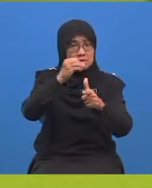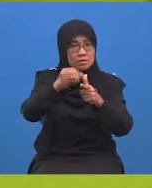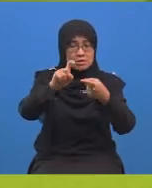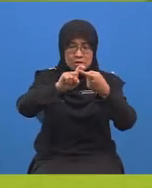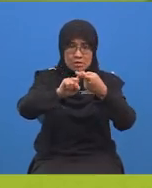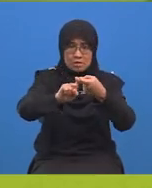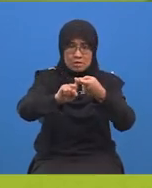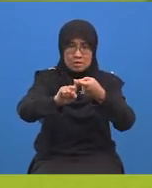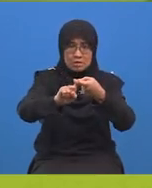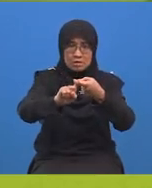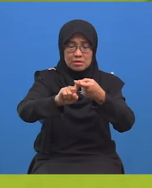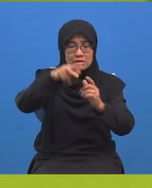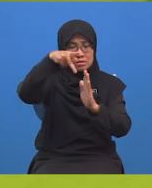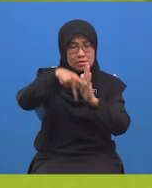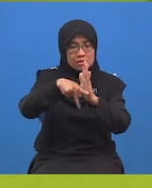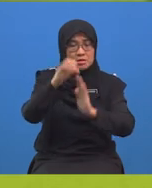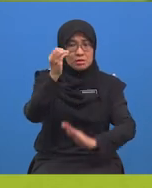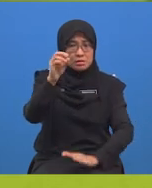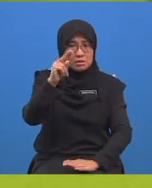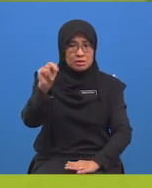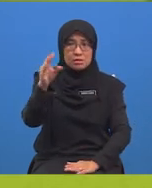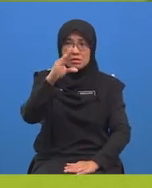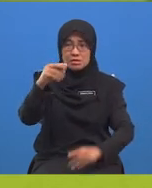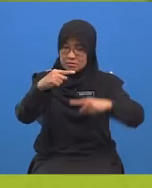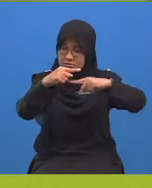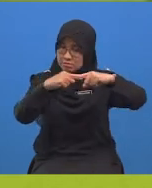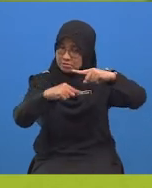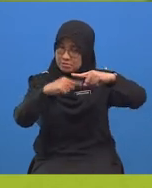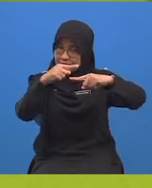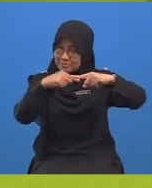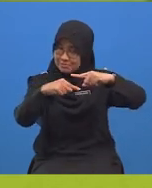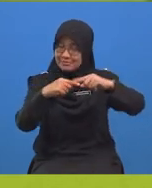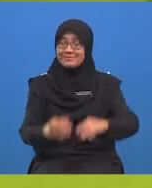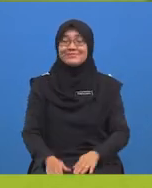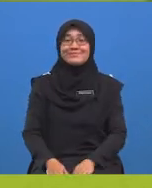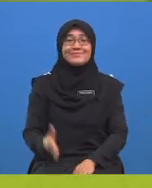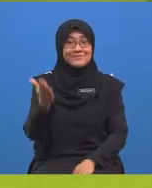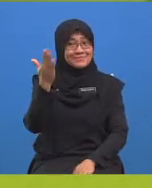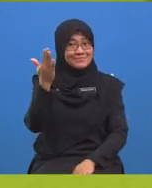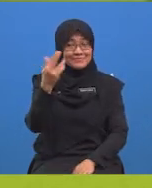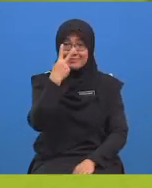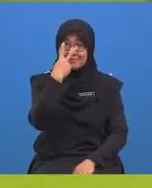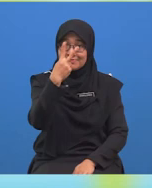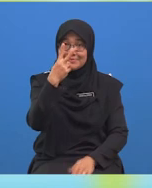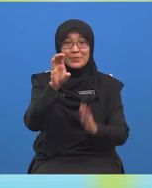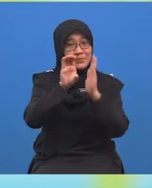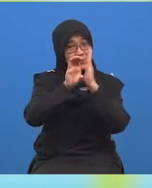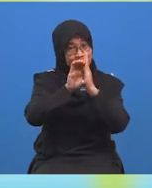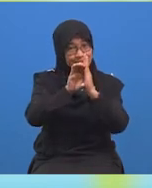antara perpuluhan dan pecahan. Baiklah murid-murid, mari kita lihat contoh